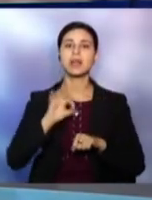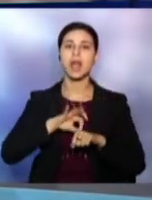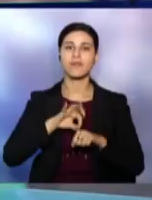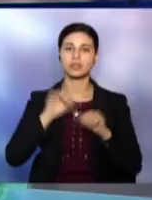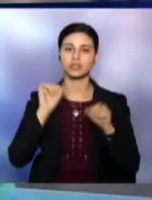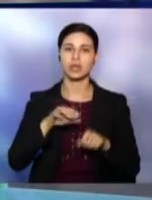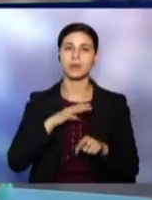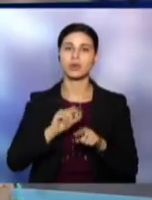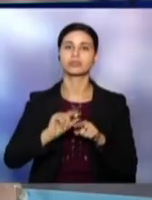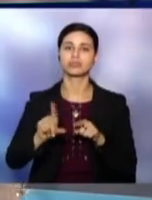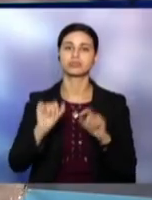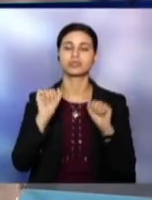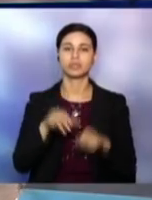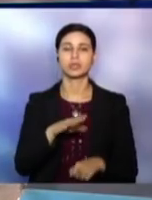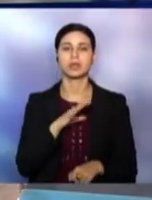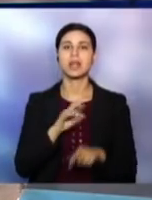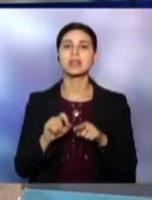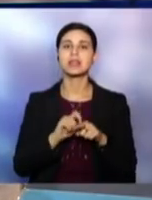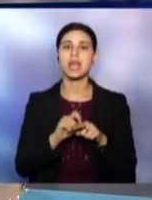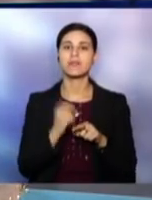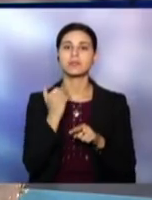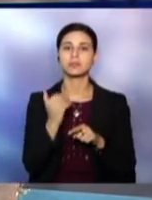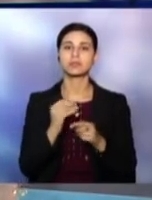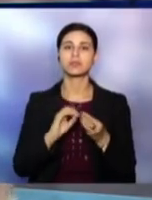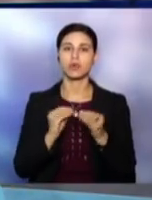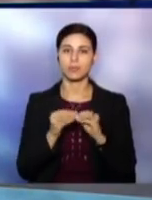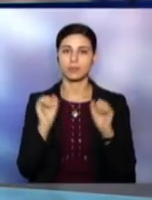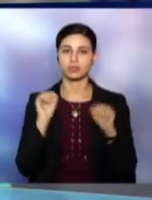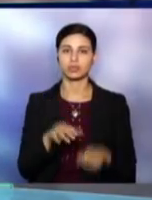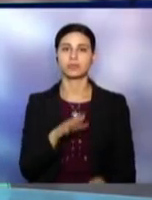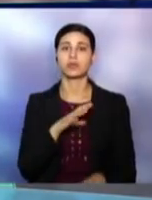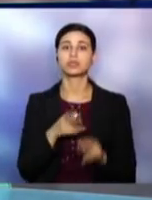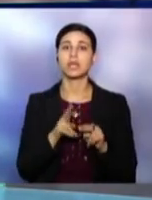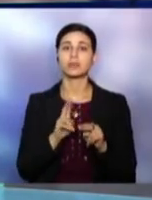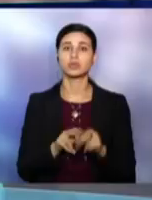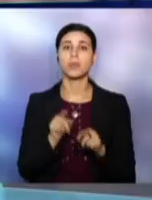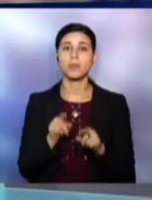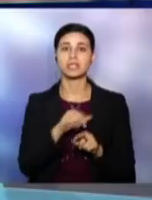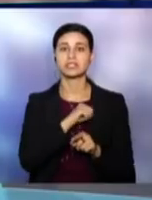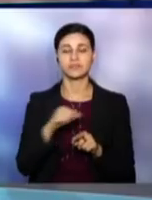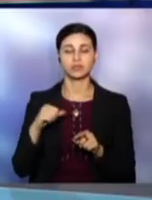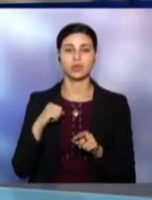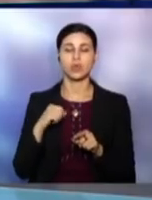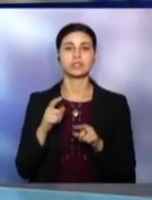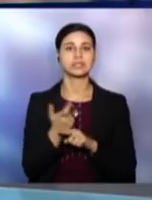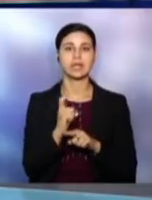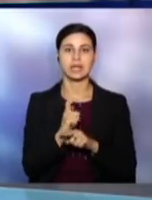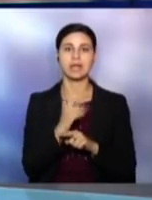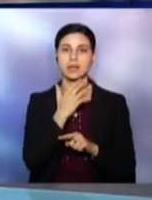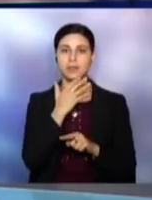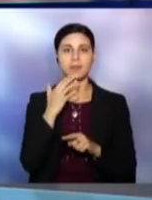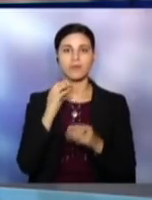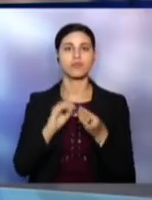თირკმლების დაზიანება, შეიძლება გამოიწვიოს ნერვული სისტემის დაზიანება, ამიტომ მას თვითონ ძალიან